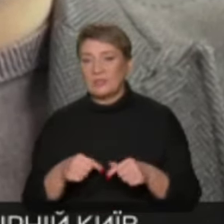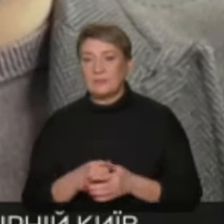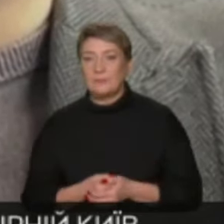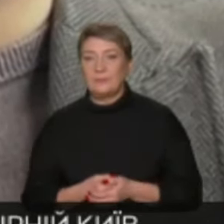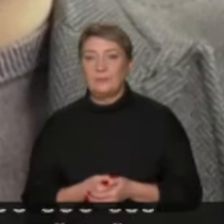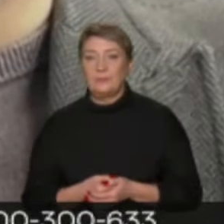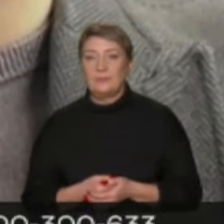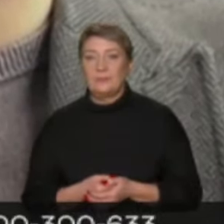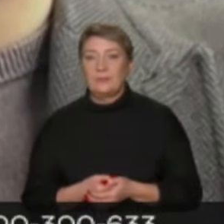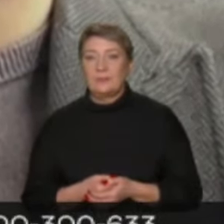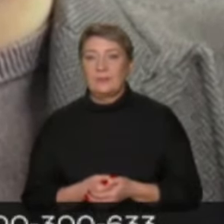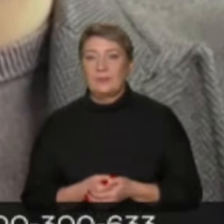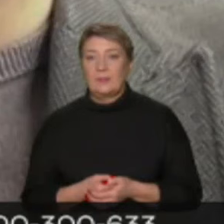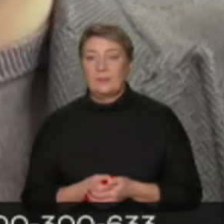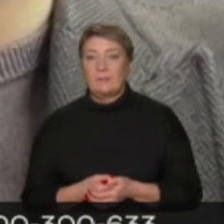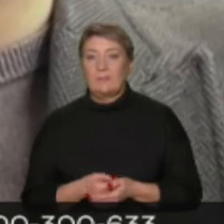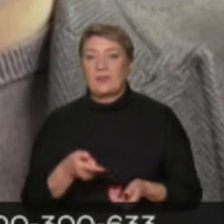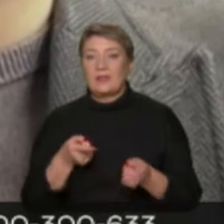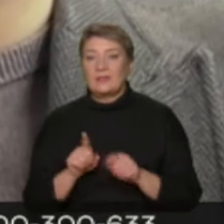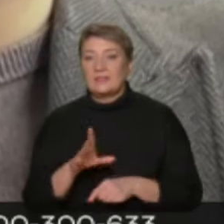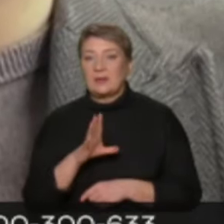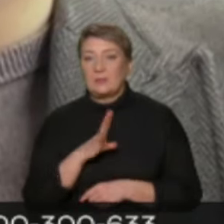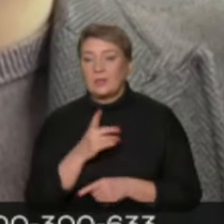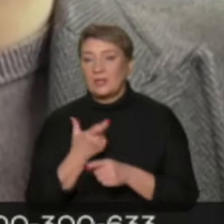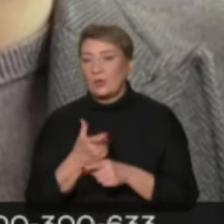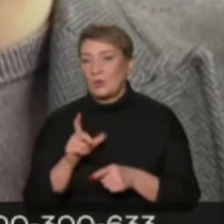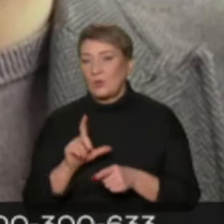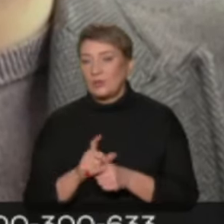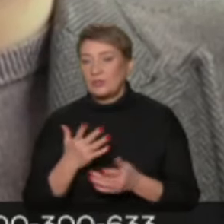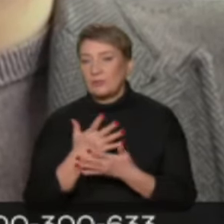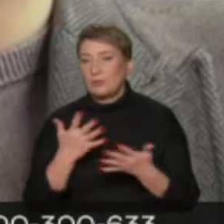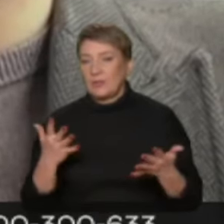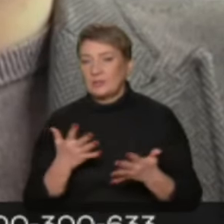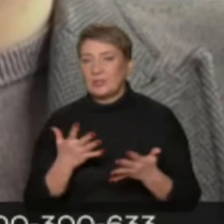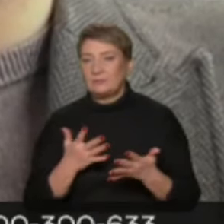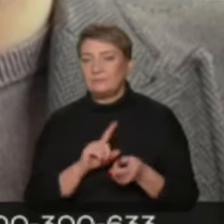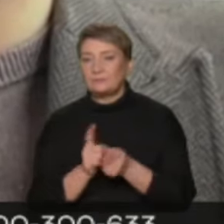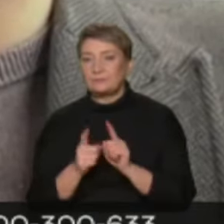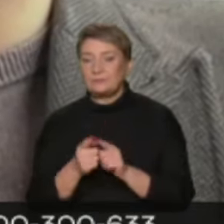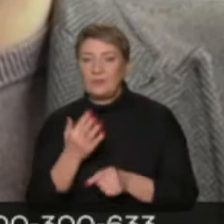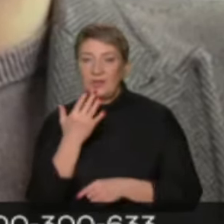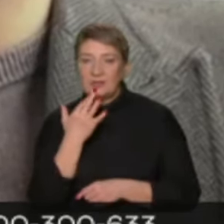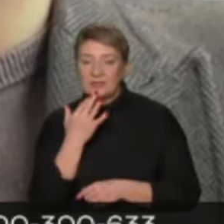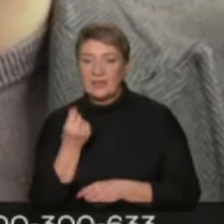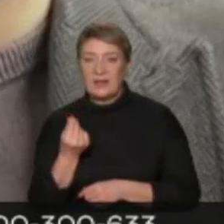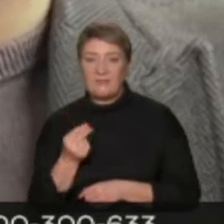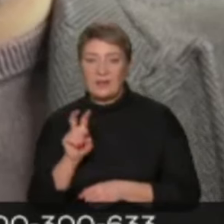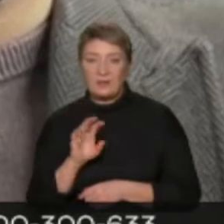И действительно была очень большая девальвация национальной валюты в